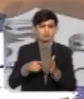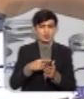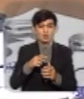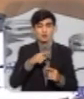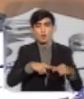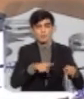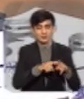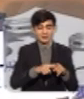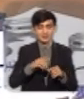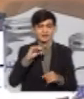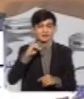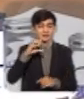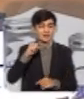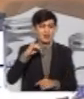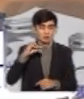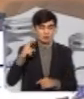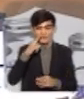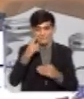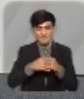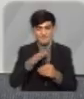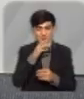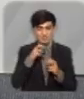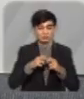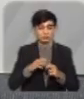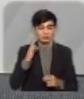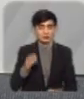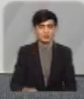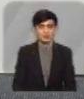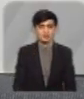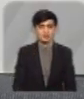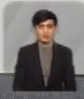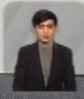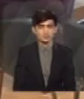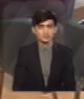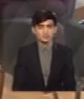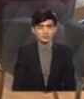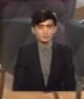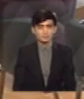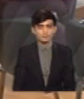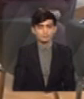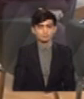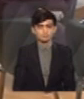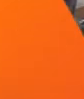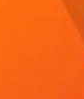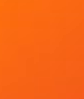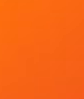комиссии Таможенного союза в ближайшее время. Зарина Беремкул, Нуркен Токмурзин, Информбюро,